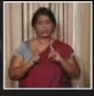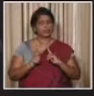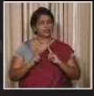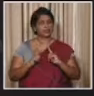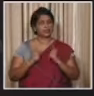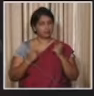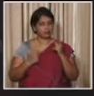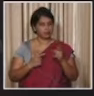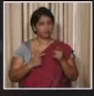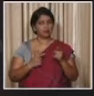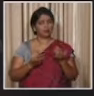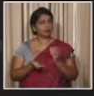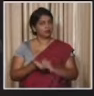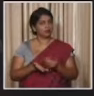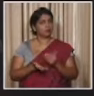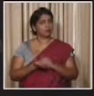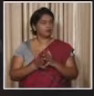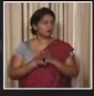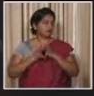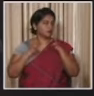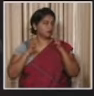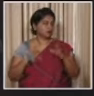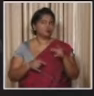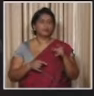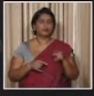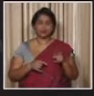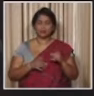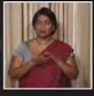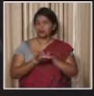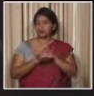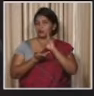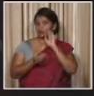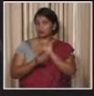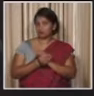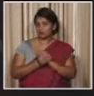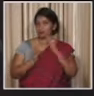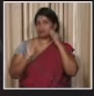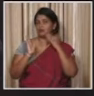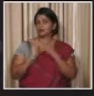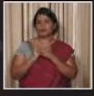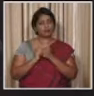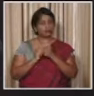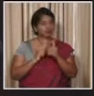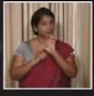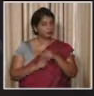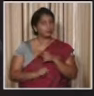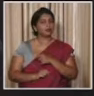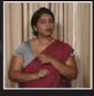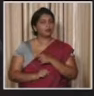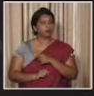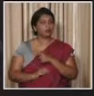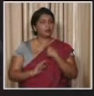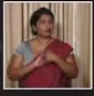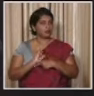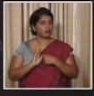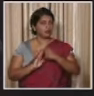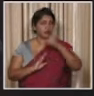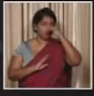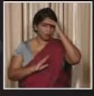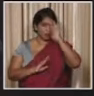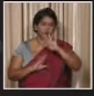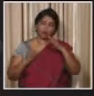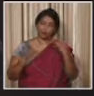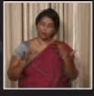ජීවිතය තව තවත් වඩා තවදුරටත් සුරක්ෂිත කර ගැනීම සඳහා තමයි රටක නායකයෙකුට